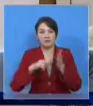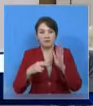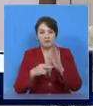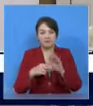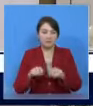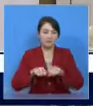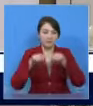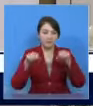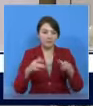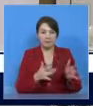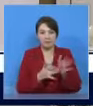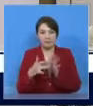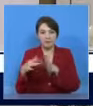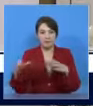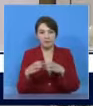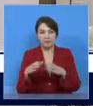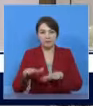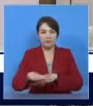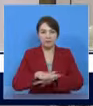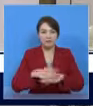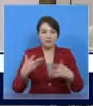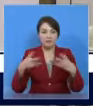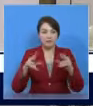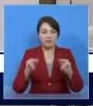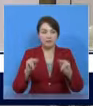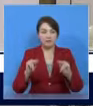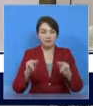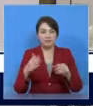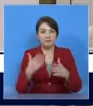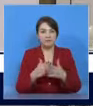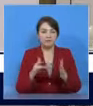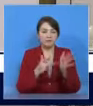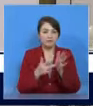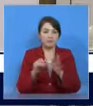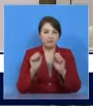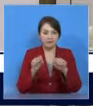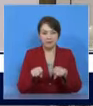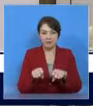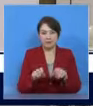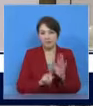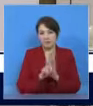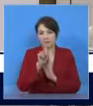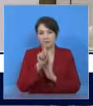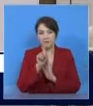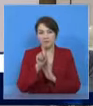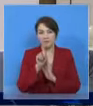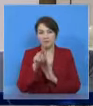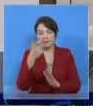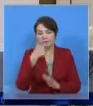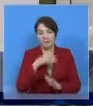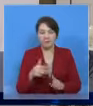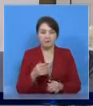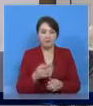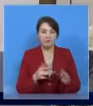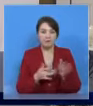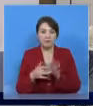открыть Туристический Центр Европы где европейские туристы смогут уже начинать своё путешествие